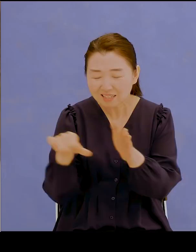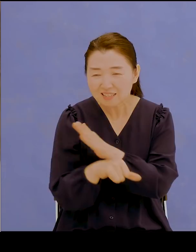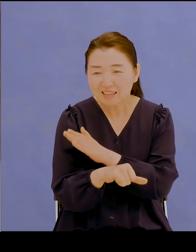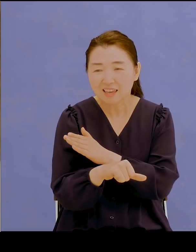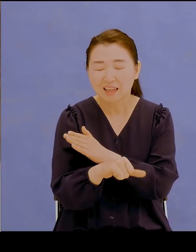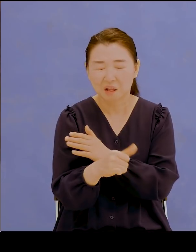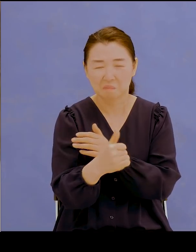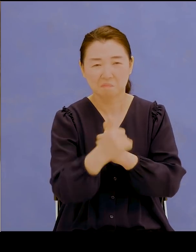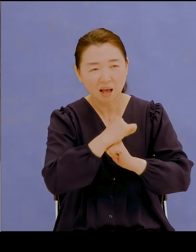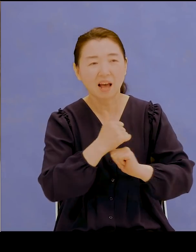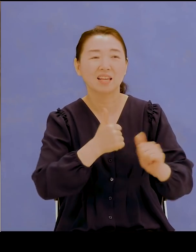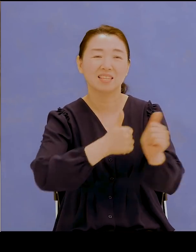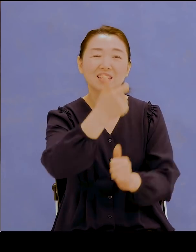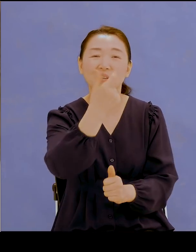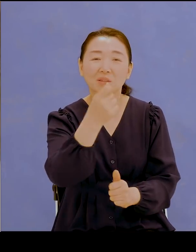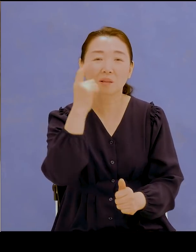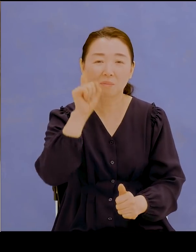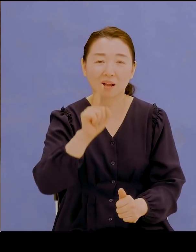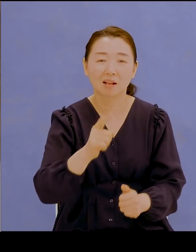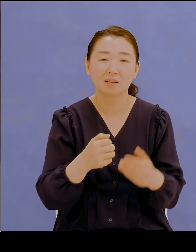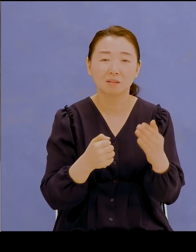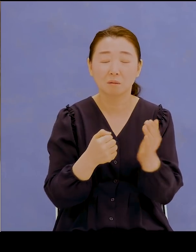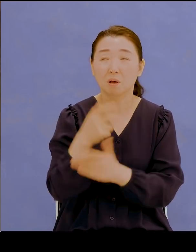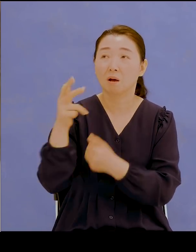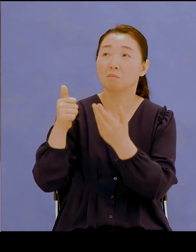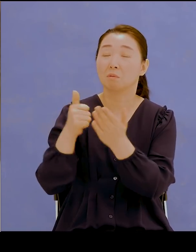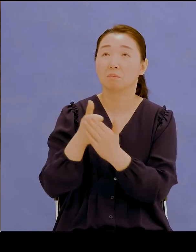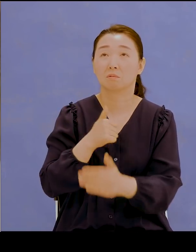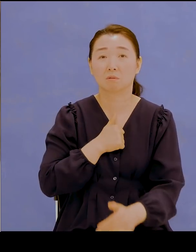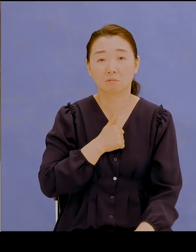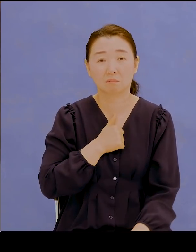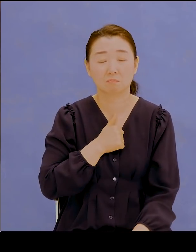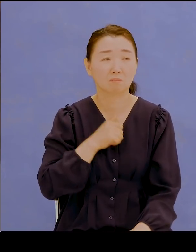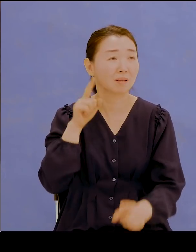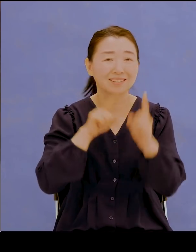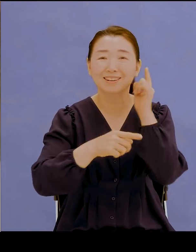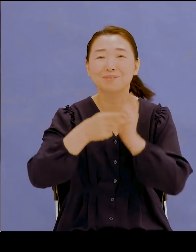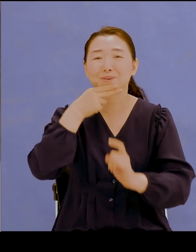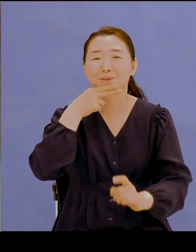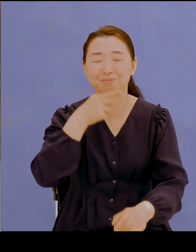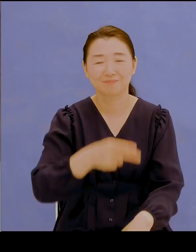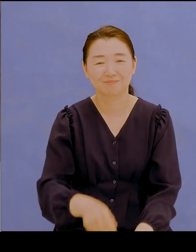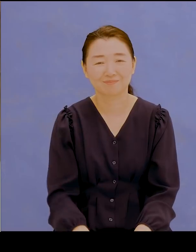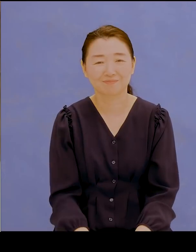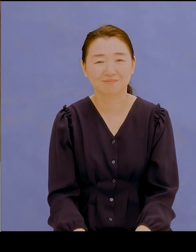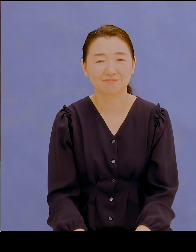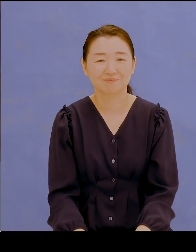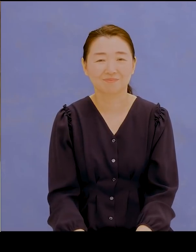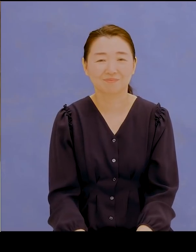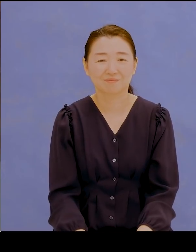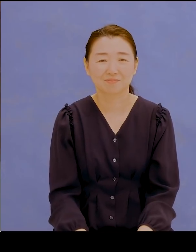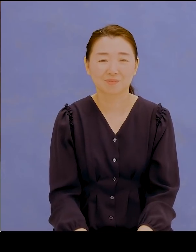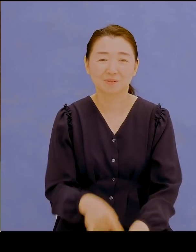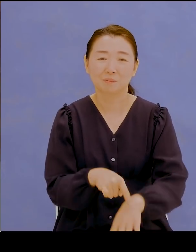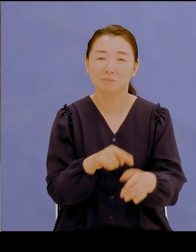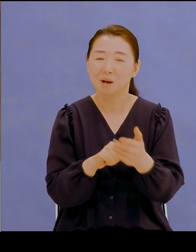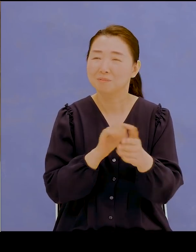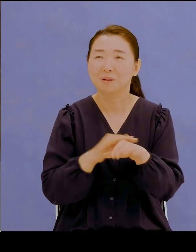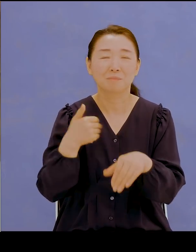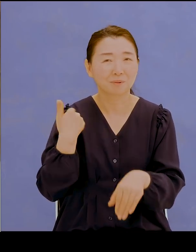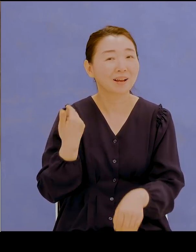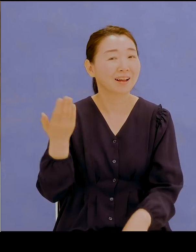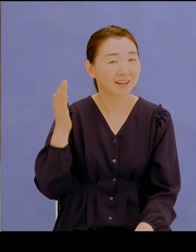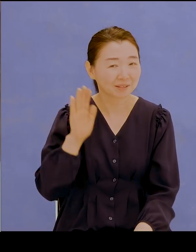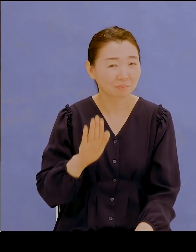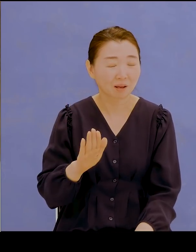있잖아요. 그러니까 하나님 안에서 저도 자존심이 안 상해. 부부 싸움을 해도 자존심이 안 상해. 그리고 그 무슨 마음인지 모르겠는데